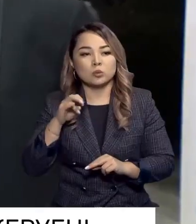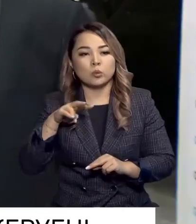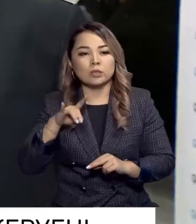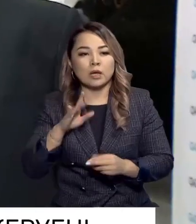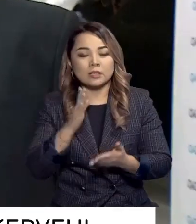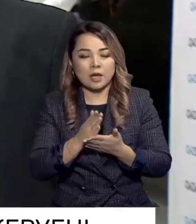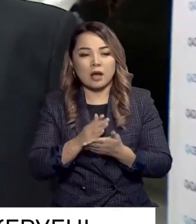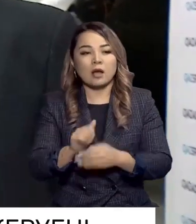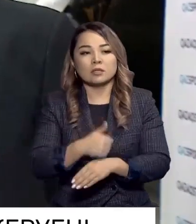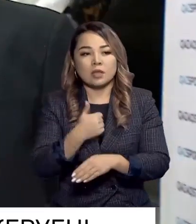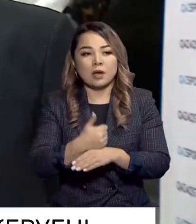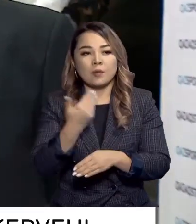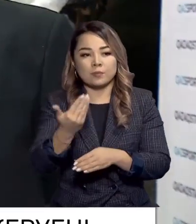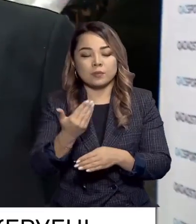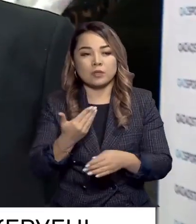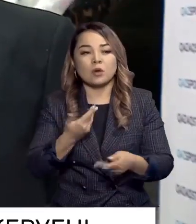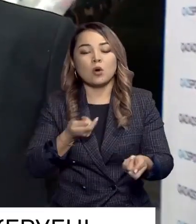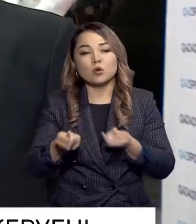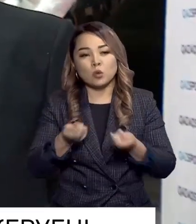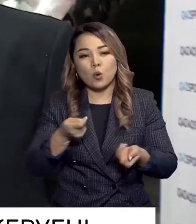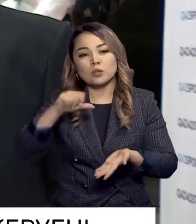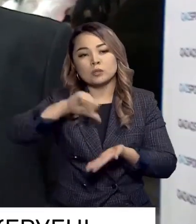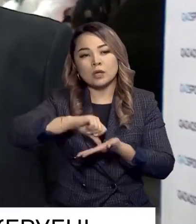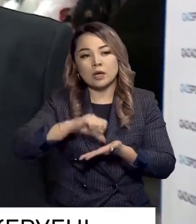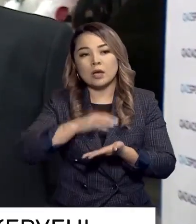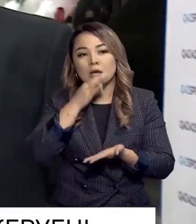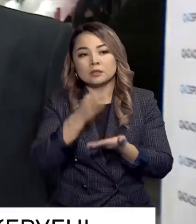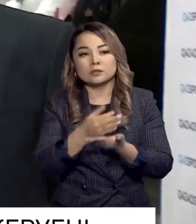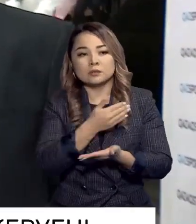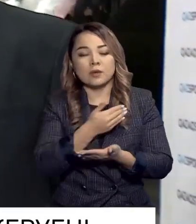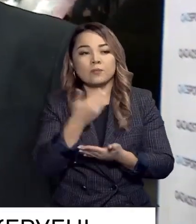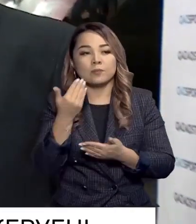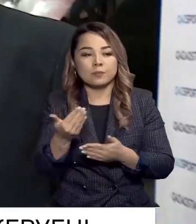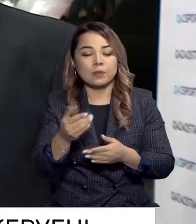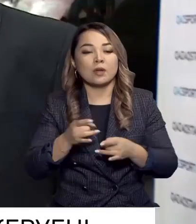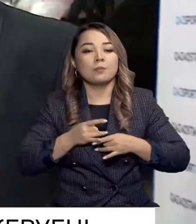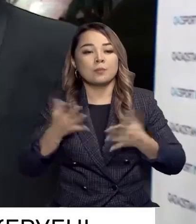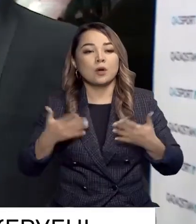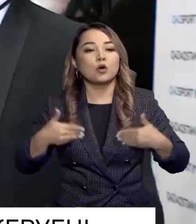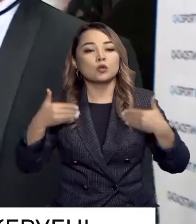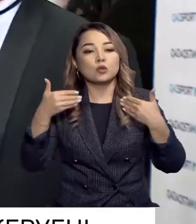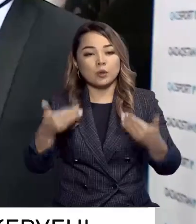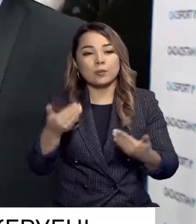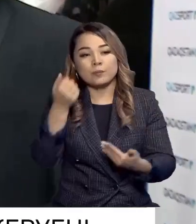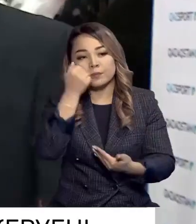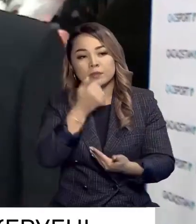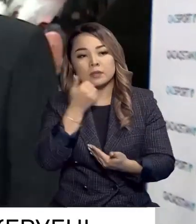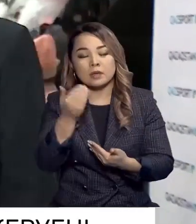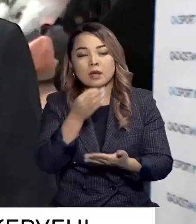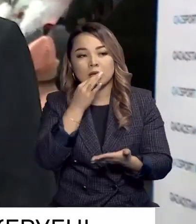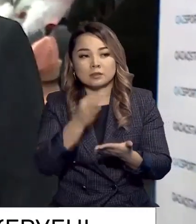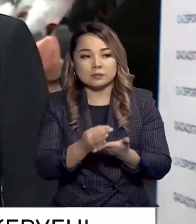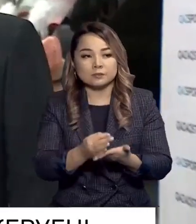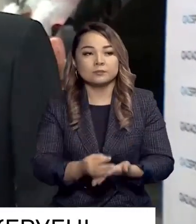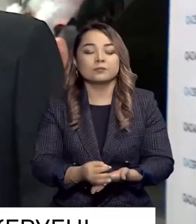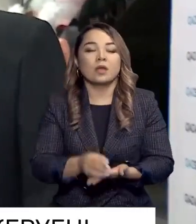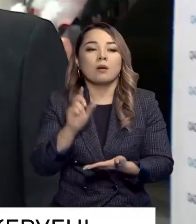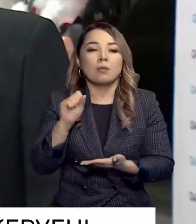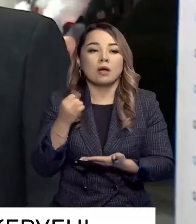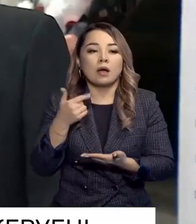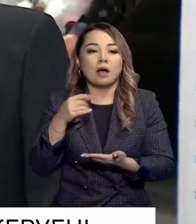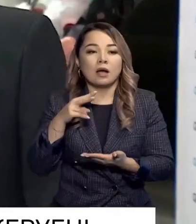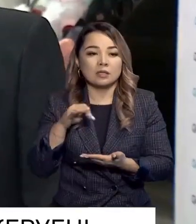телехикаясының басты рөлін сомдаған Байғали Есенәлиев мырза. Байғали мырза, мереке құтты болсын деп айтсам тура болатын шығар. Байғали